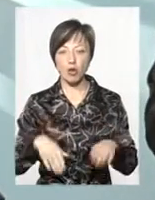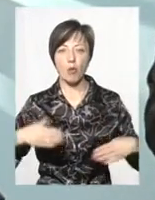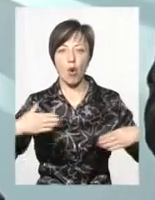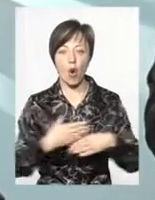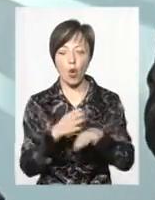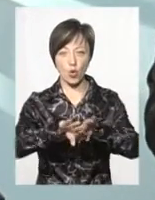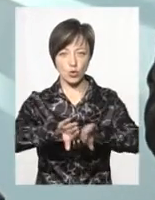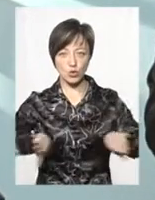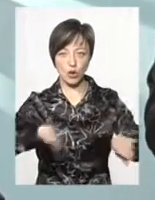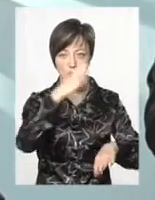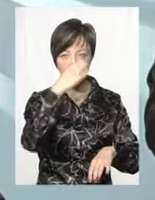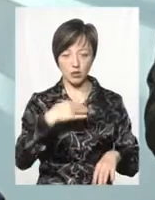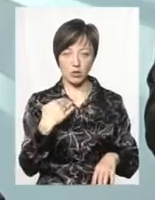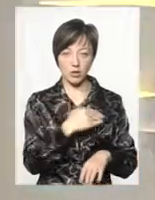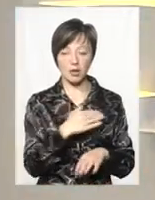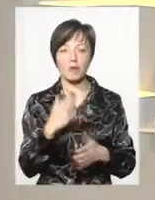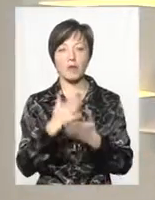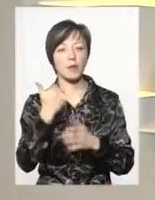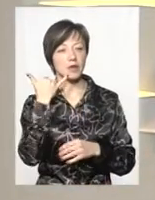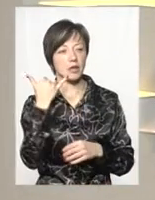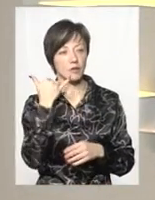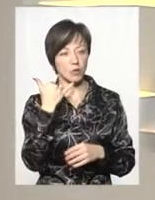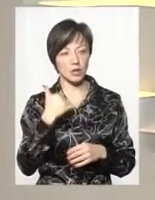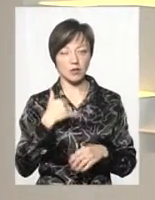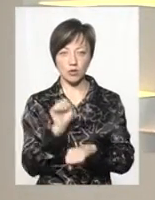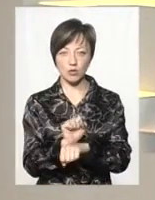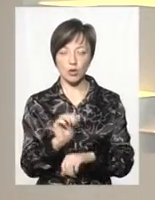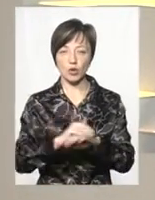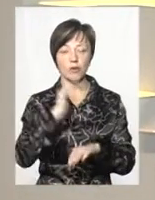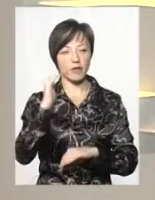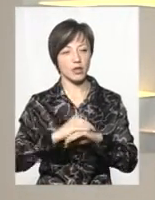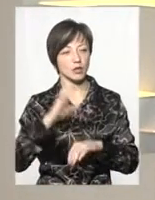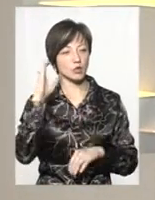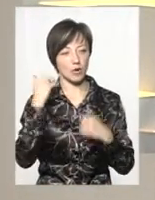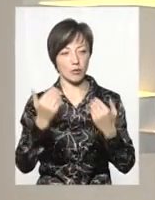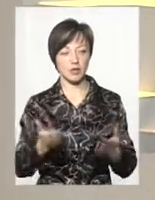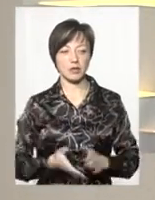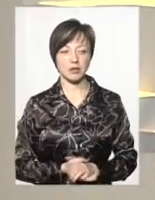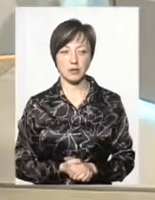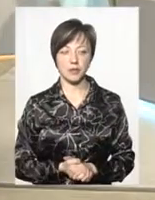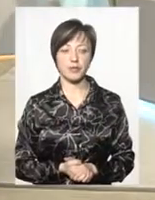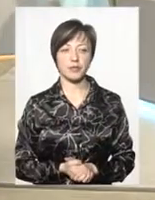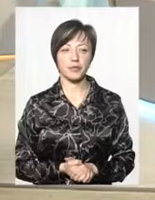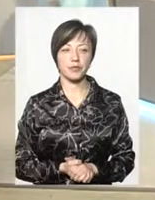християнства на католиків. Вибачте, я вас перезупиню, тому що маємо телефонний дзвінок. Добрий вечір, слухаємо вас.